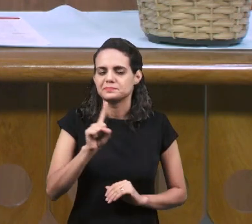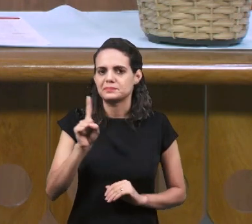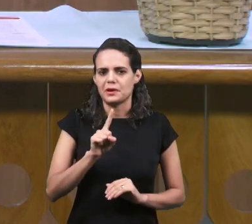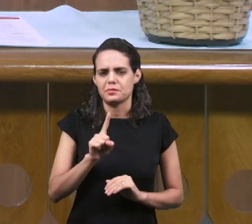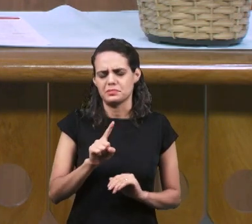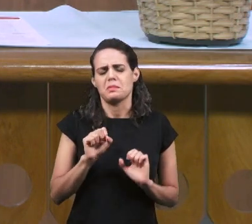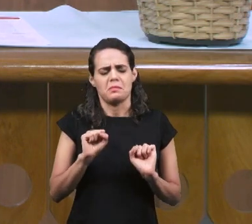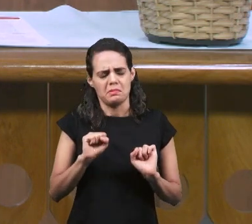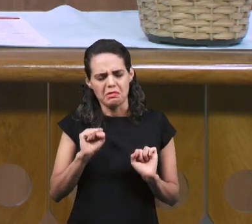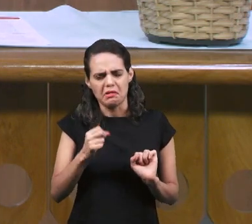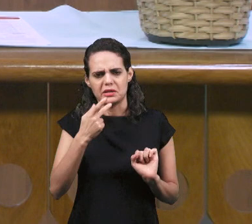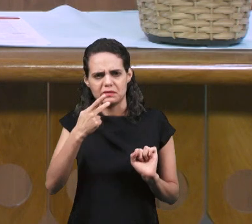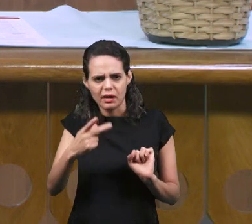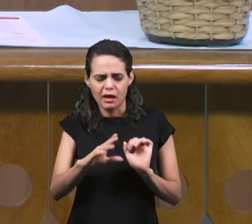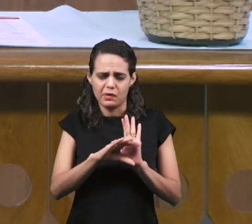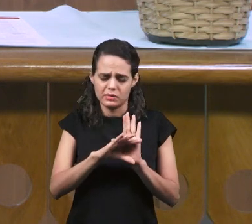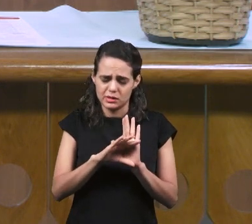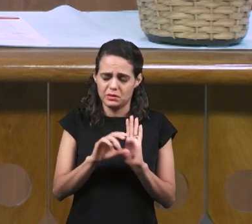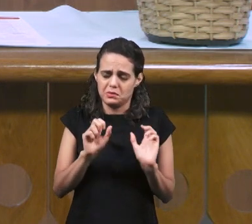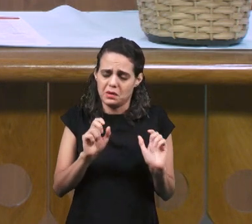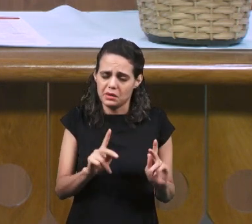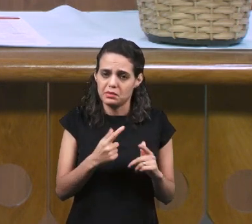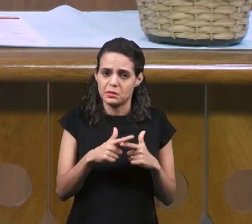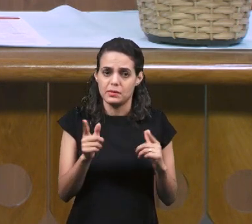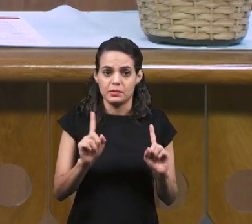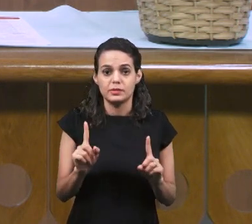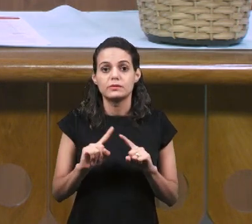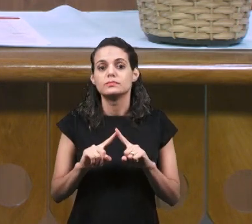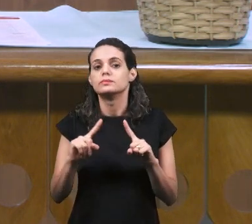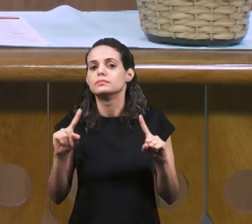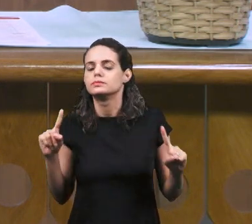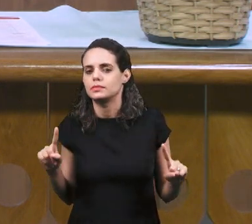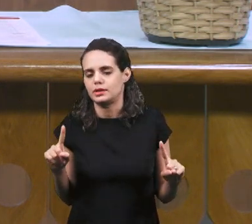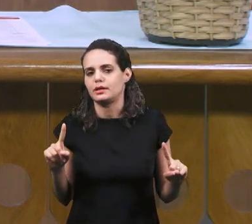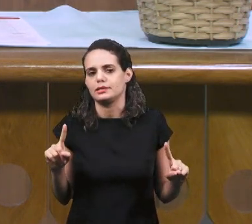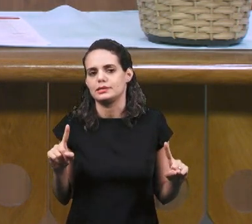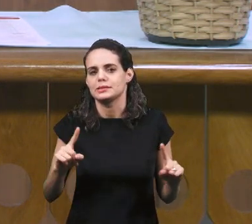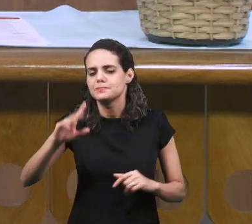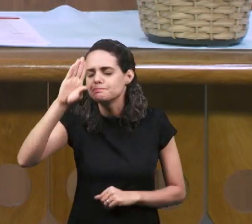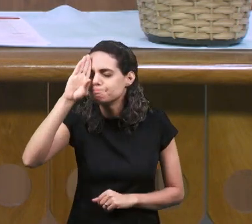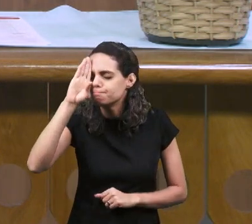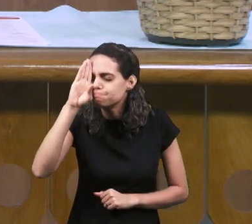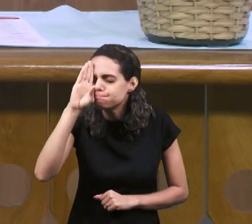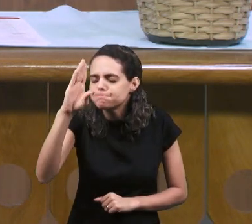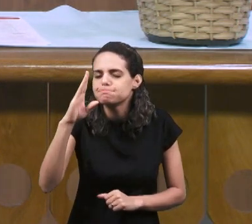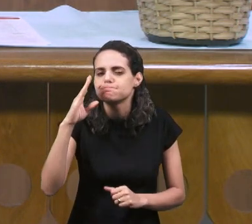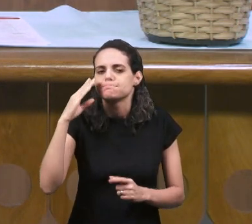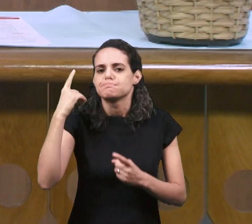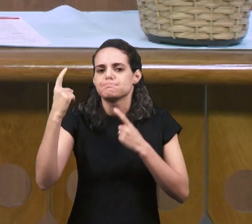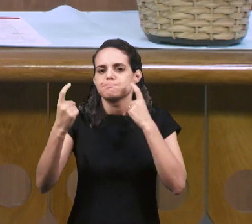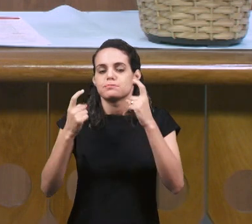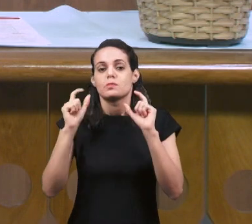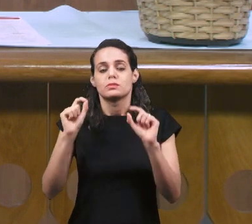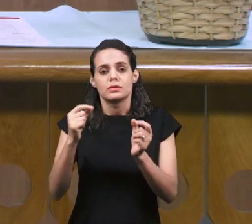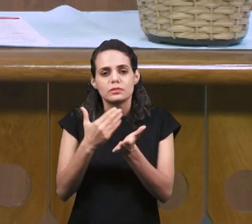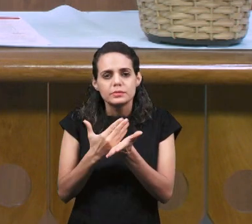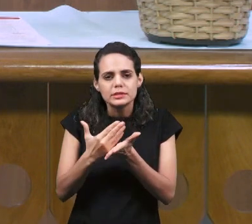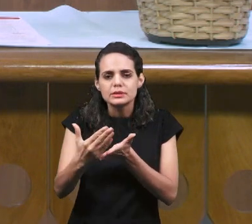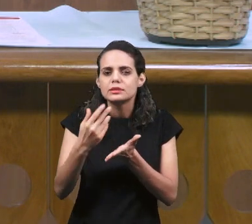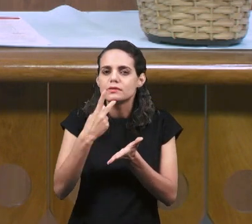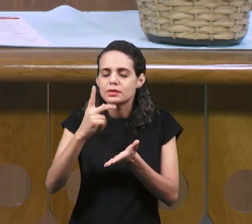préoccupation, nous commençons à parler sur le sujet. Je ne vais pas parler beaucoup sur ça parce